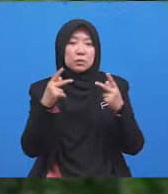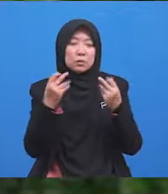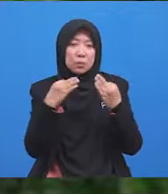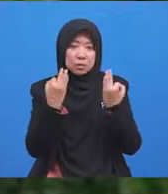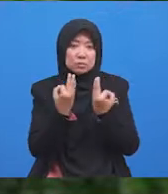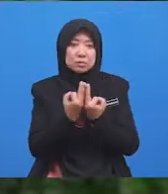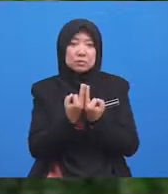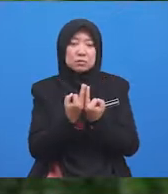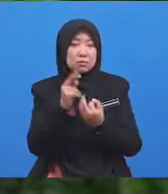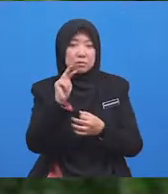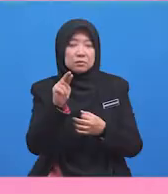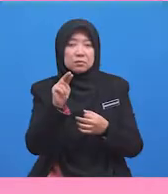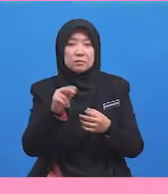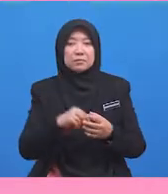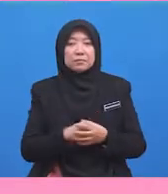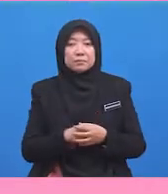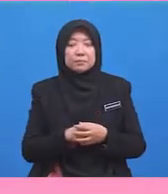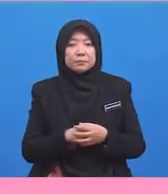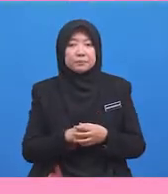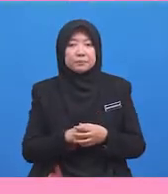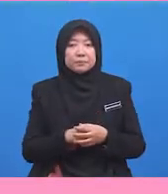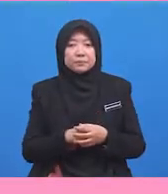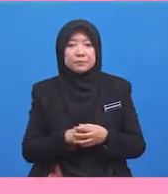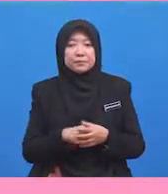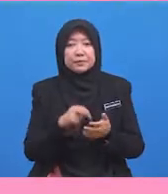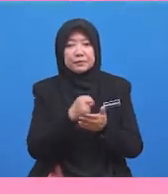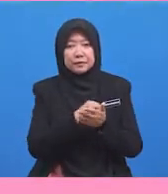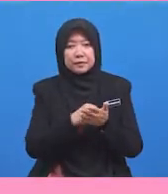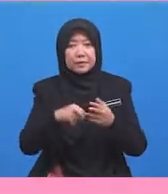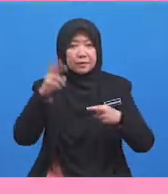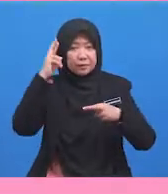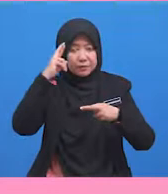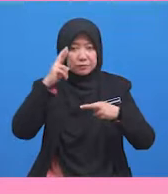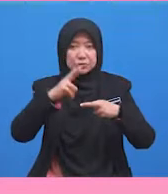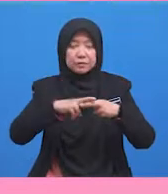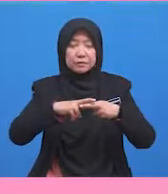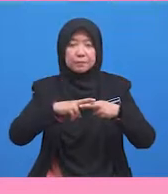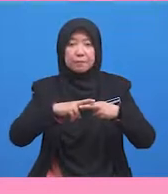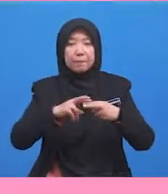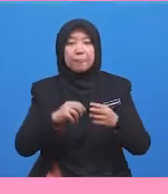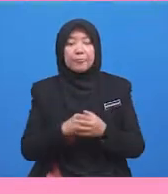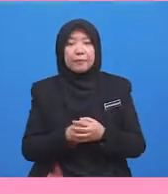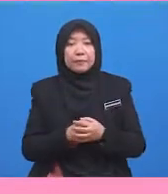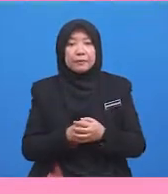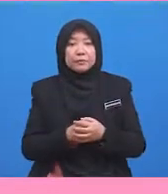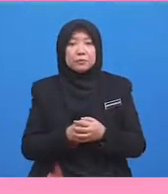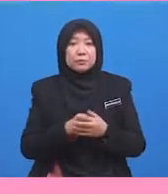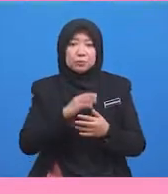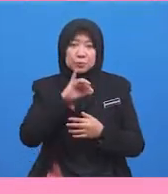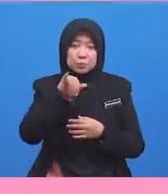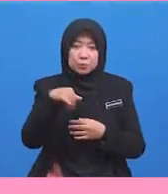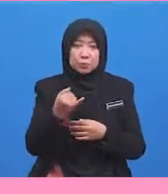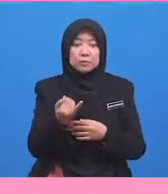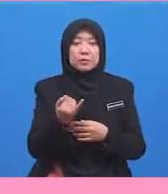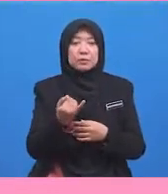pada satu hari nanti seterusnya nilai rasional juga curut diselesaikan oleh penyajak